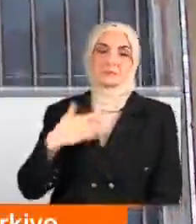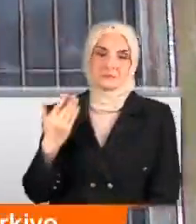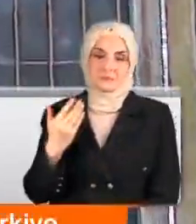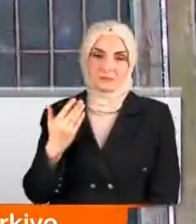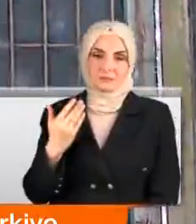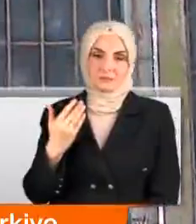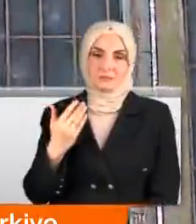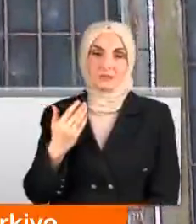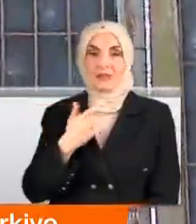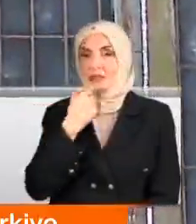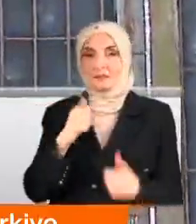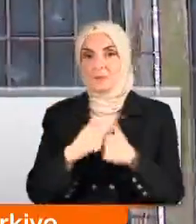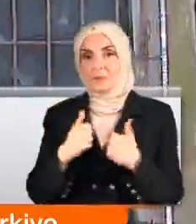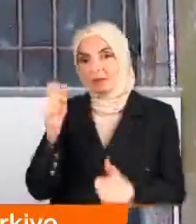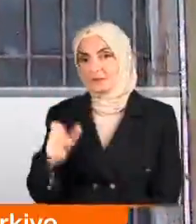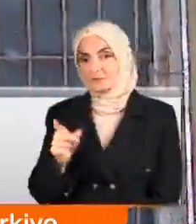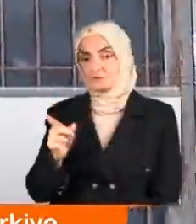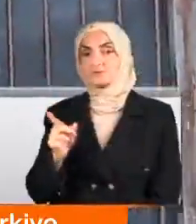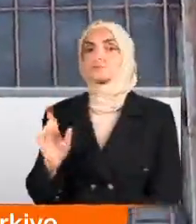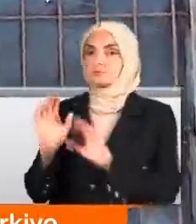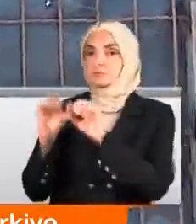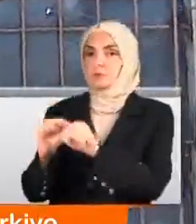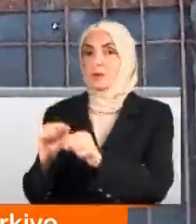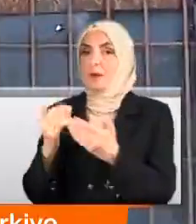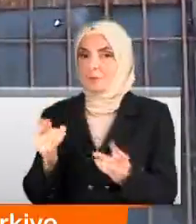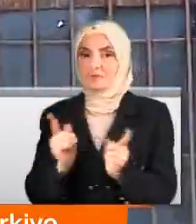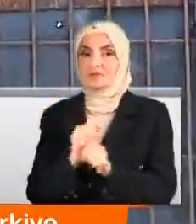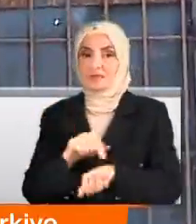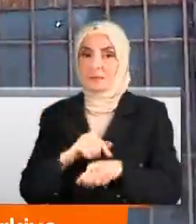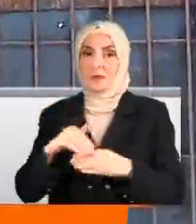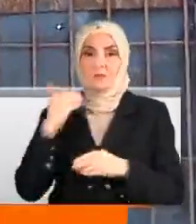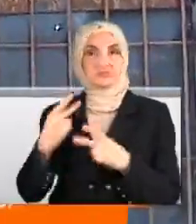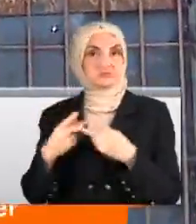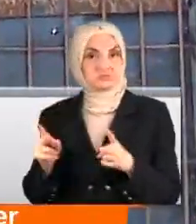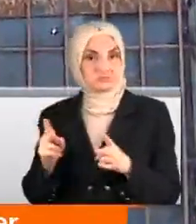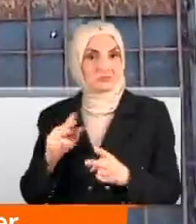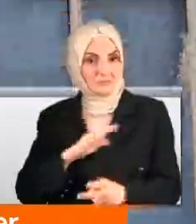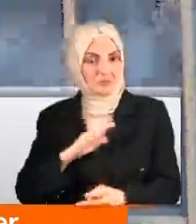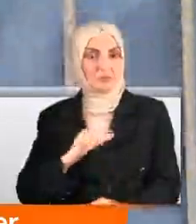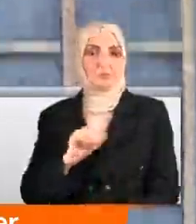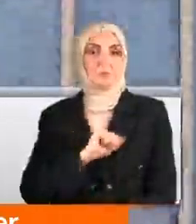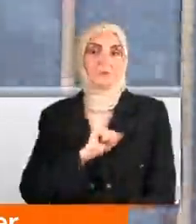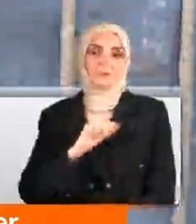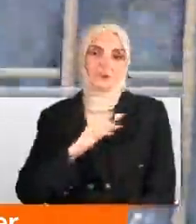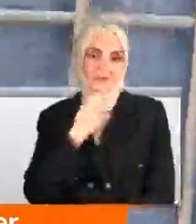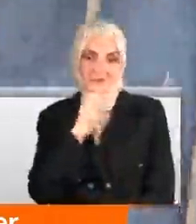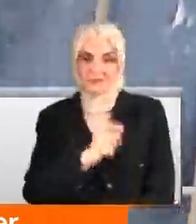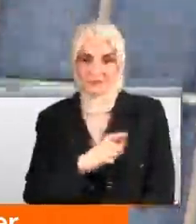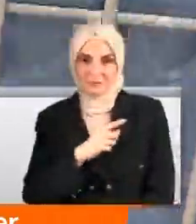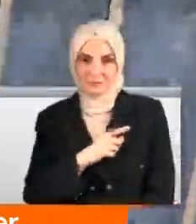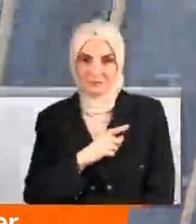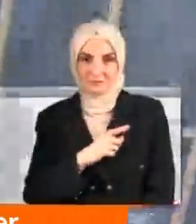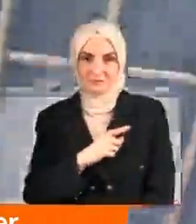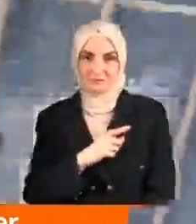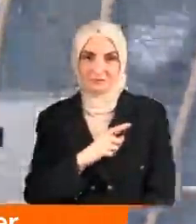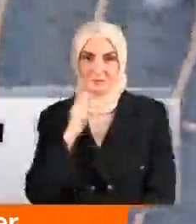Ahmet Çelik tutuklandı ama o kısa bir süre sonra çıkacak diye korkuyla evinde bekliyor. İçeriden görünmezsem kendimi